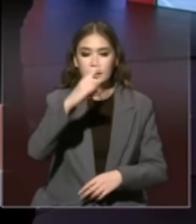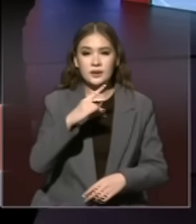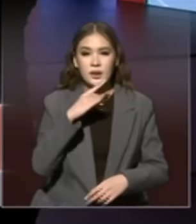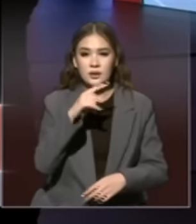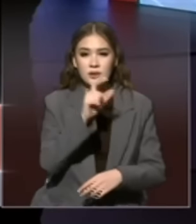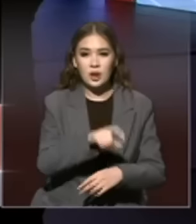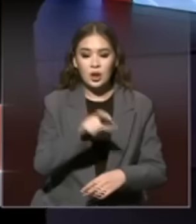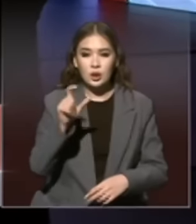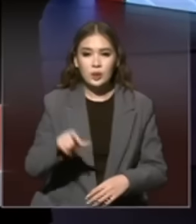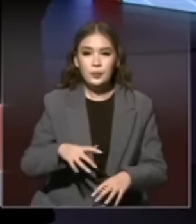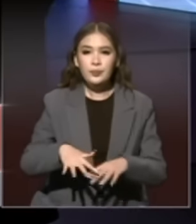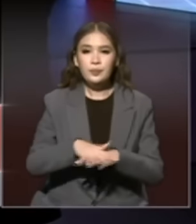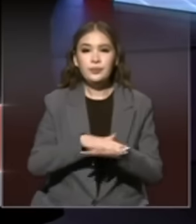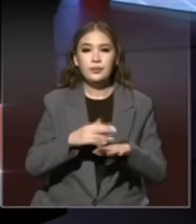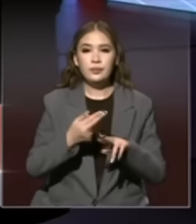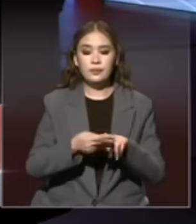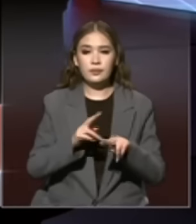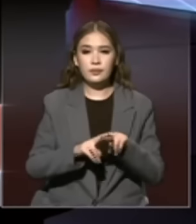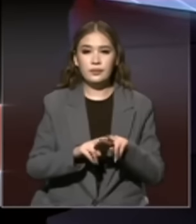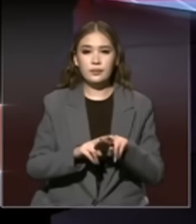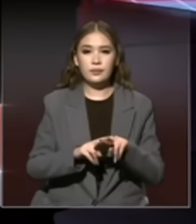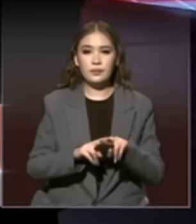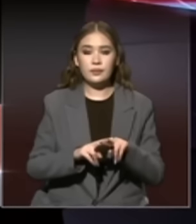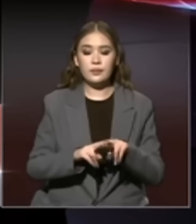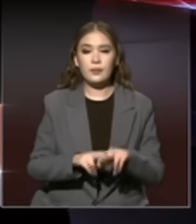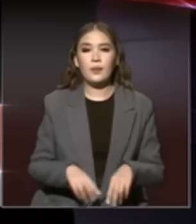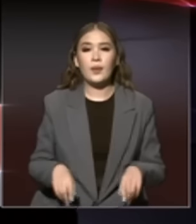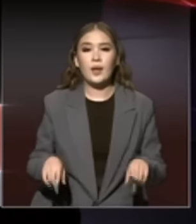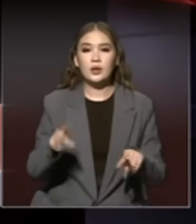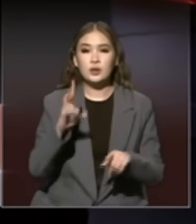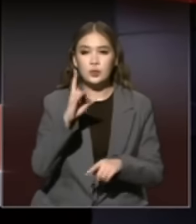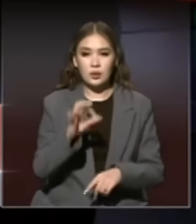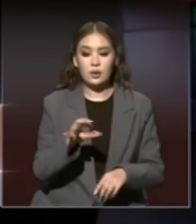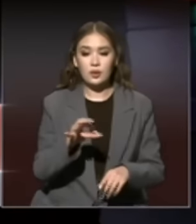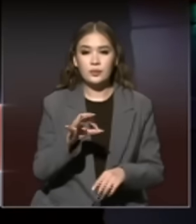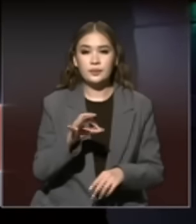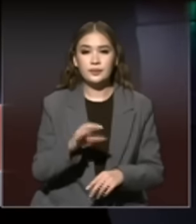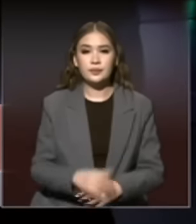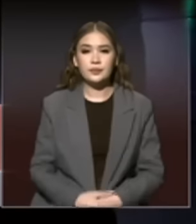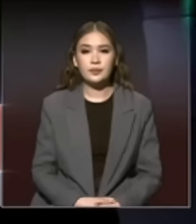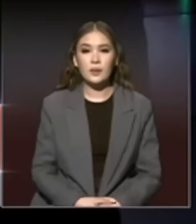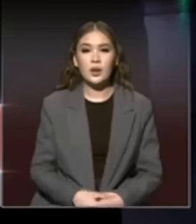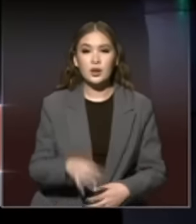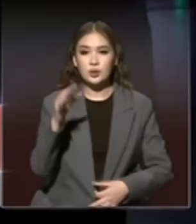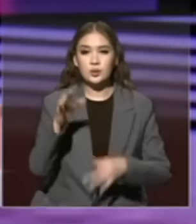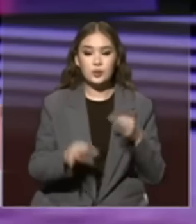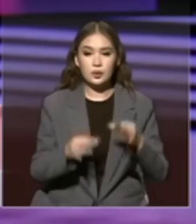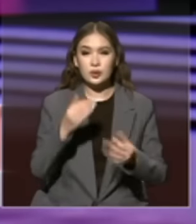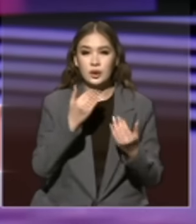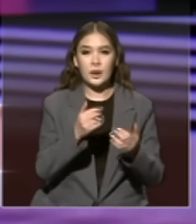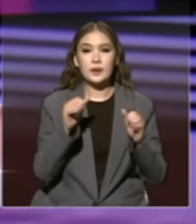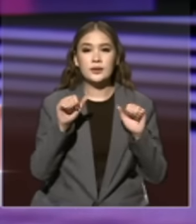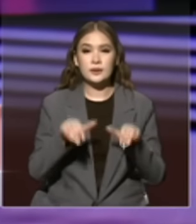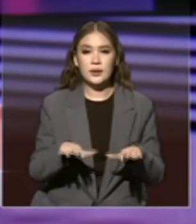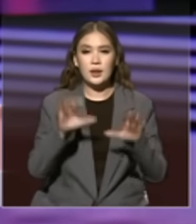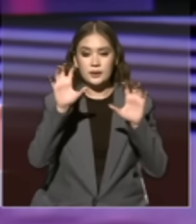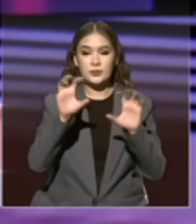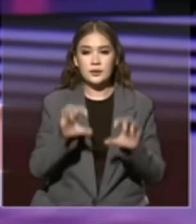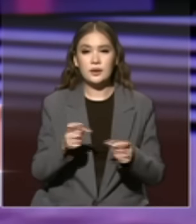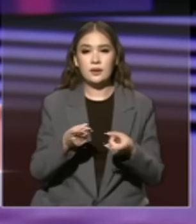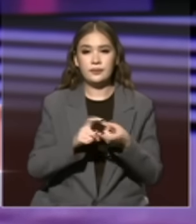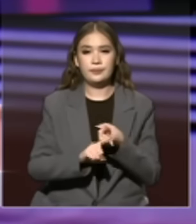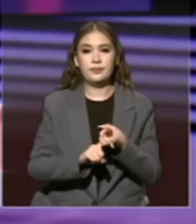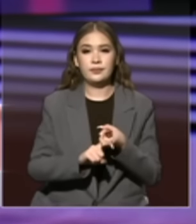зиялылығына, зияткерлігіне келген бұл үлкен бір сын деп айта аламыз. Бірақ дегенмен де соттың заңды